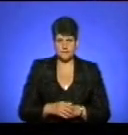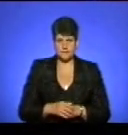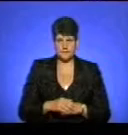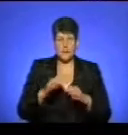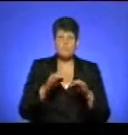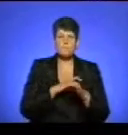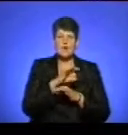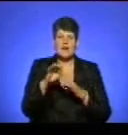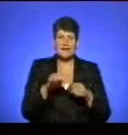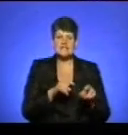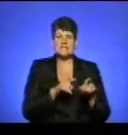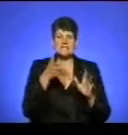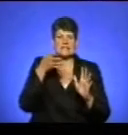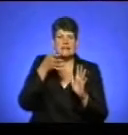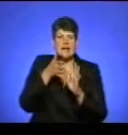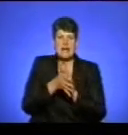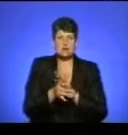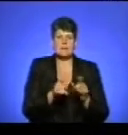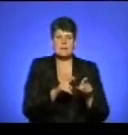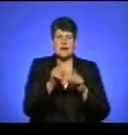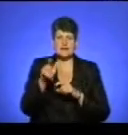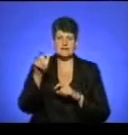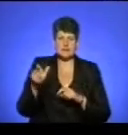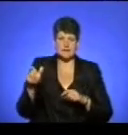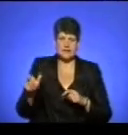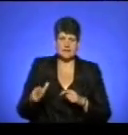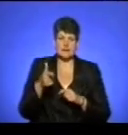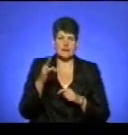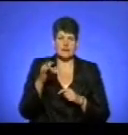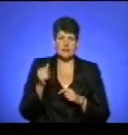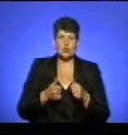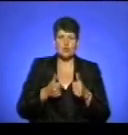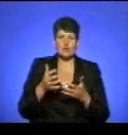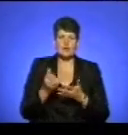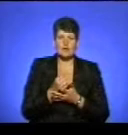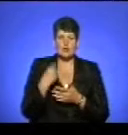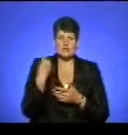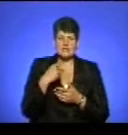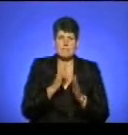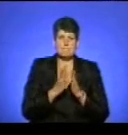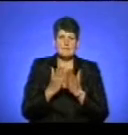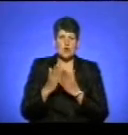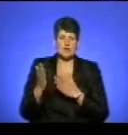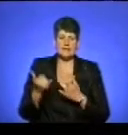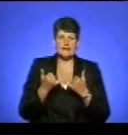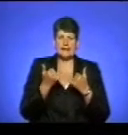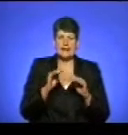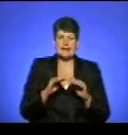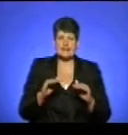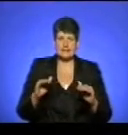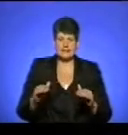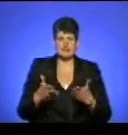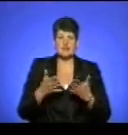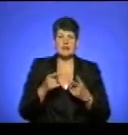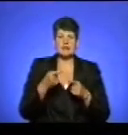Проект з інтеграції переселенців грандовий. Конкурс виграла обласна бібліотека для дітей. Впроваджувався за сприяння міжнародної організації